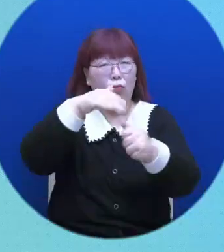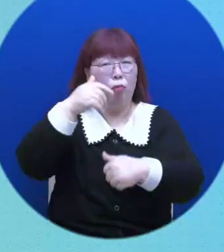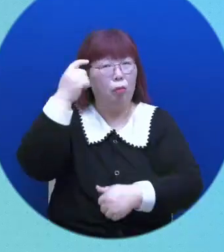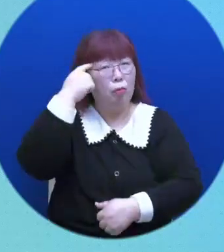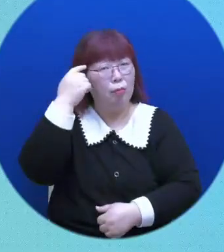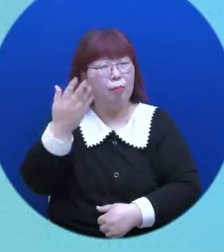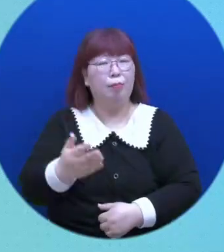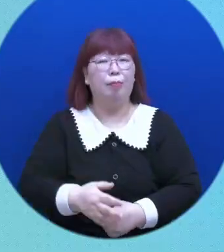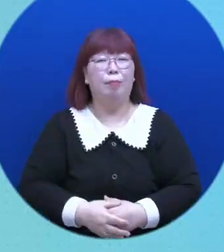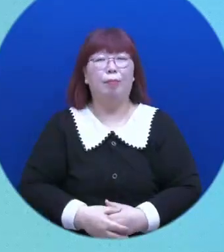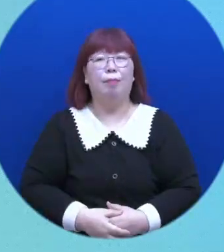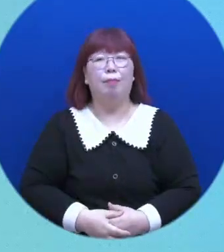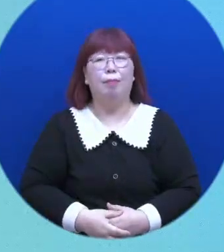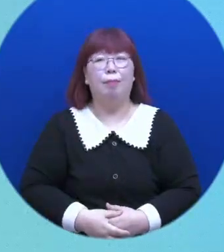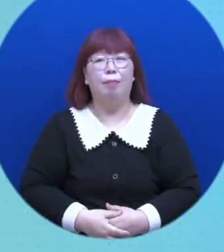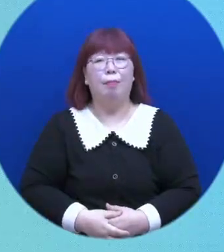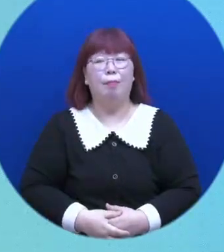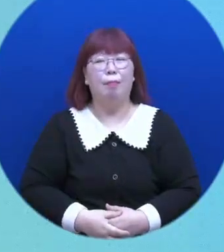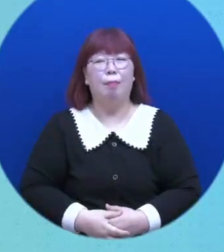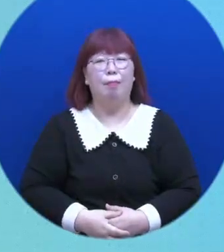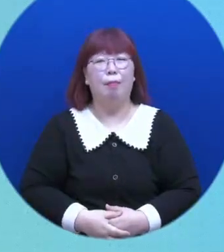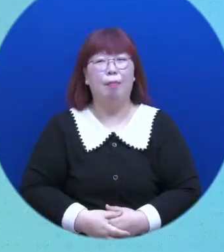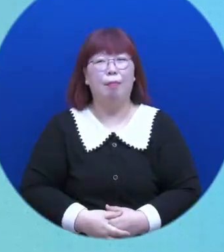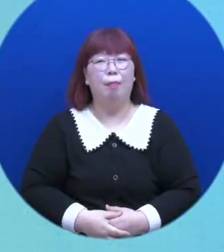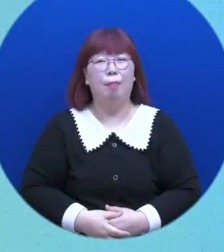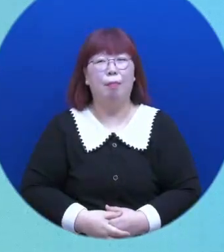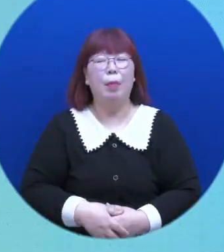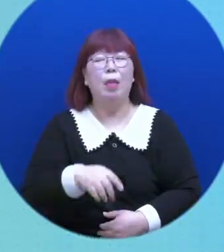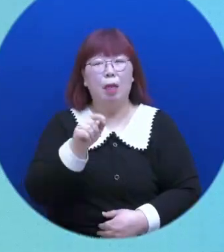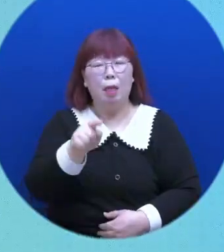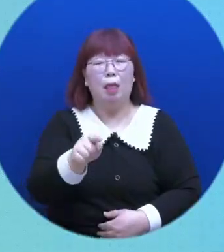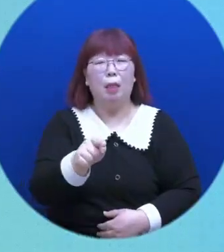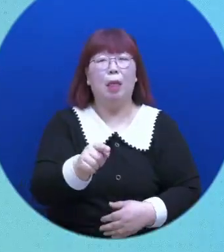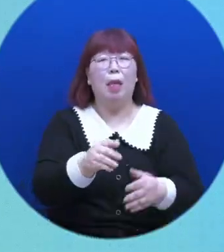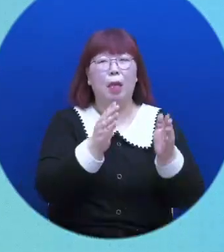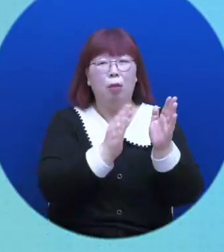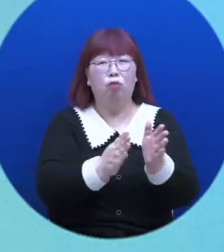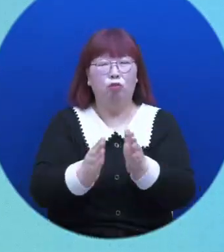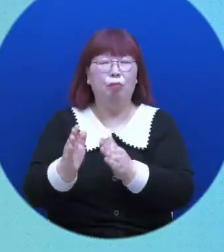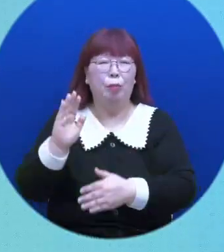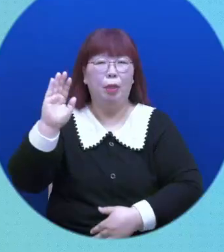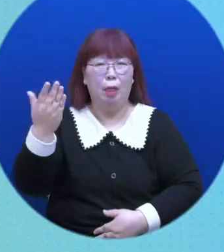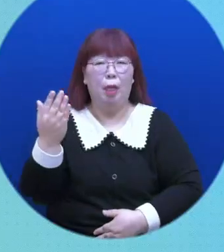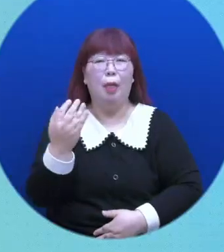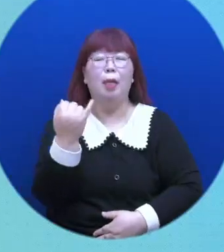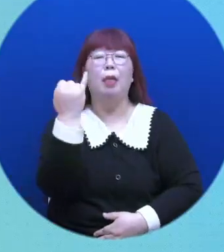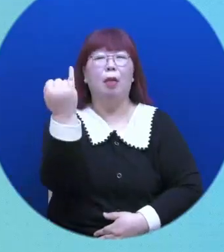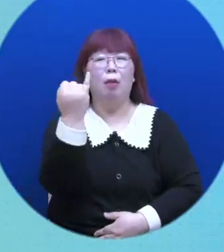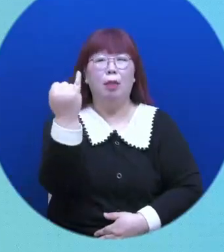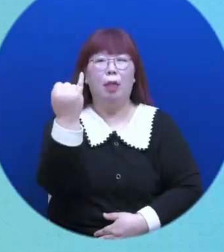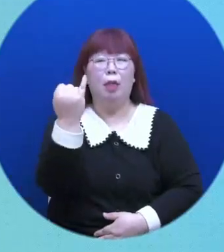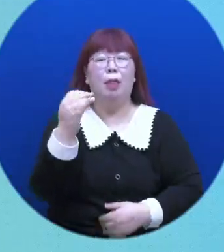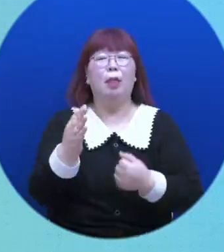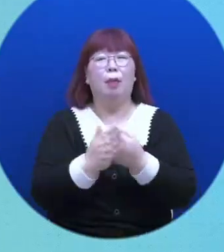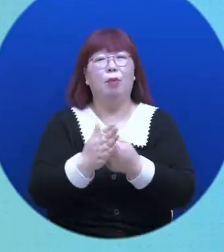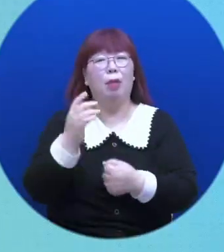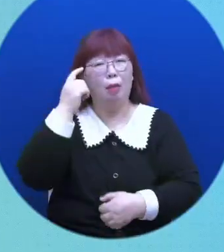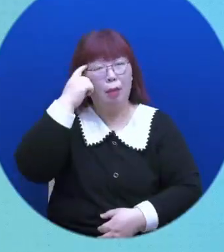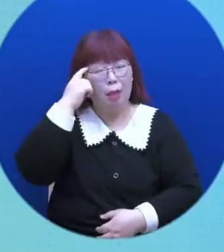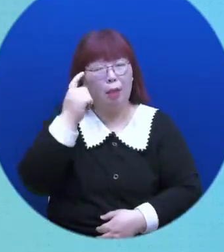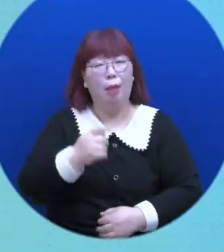불러주셨을까? 나는 그게 준비된 여인이었기 때문이다라는 생각을 해요.